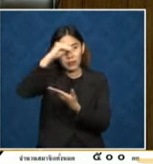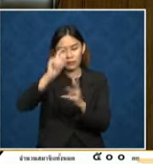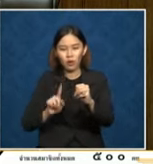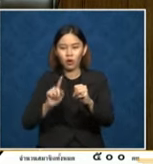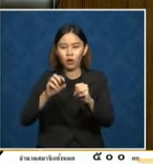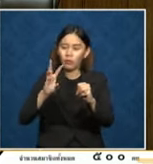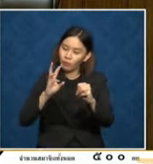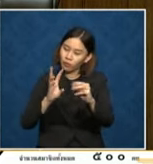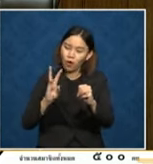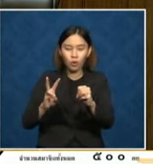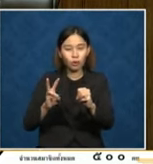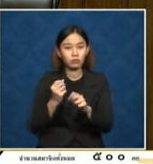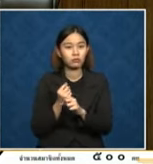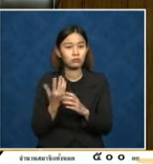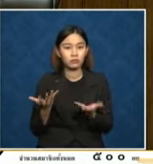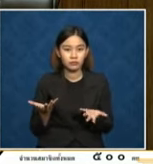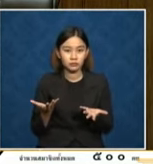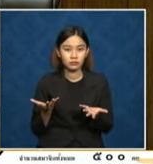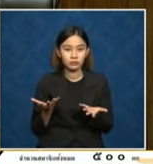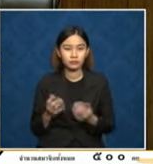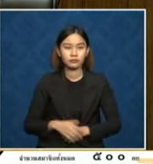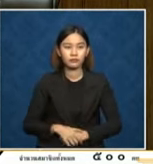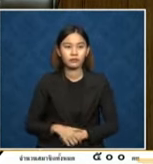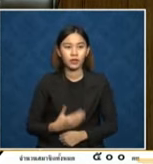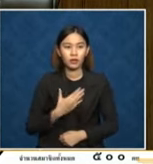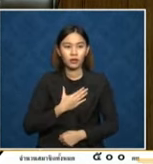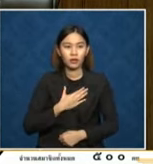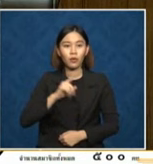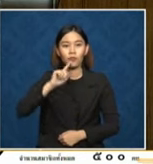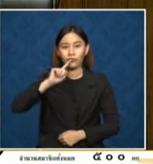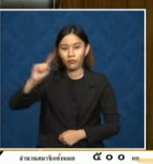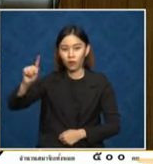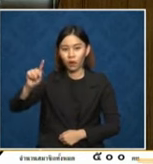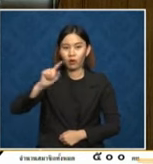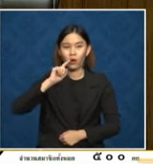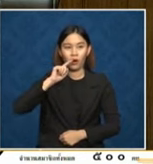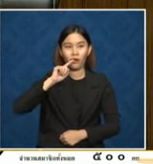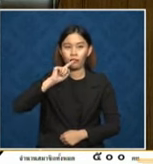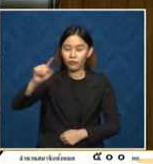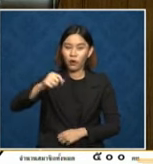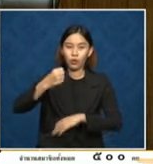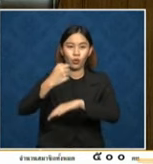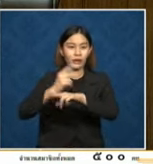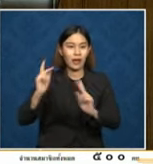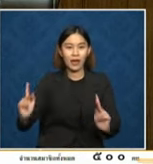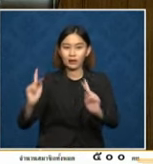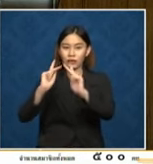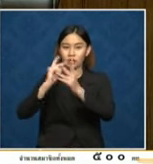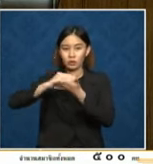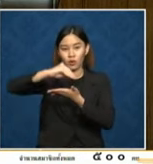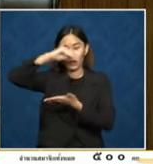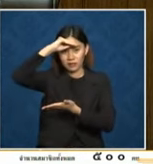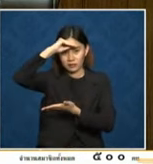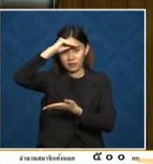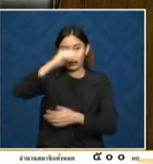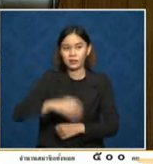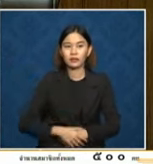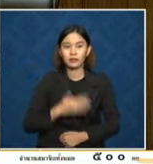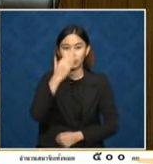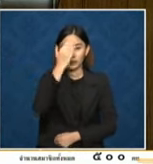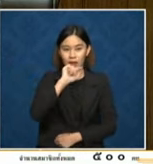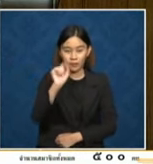ได้ยังไงครับท่านประธานเพราะฉะนั้นเนี่ยผมฟ้องนะครับฟ้องท่านรัฐมนตรีว่าการกระทรวงศึกษาธิการว่